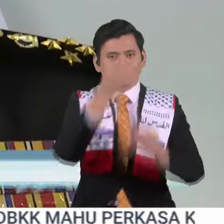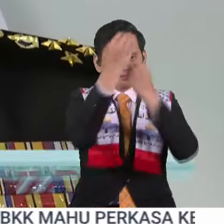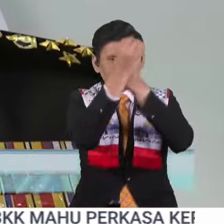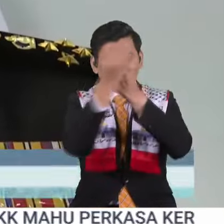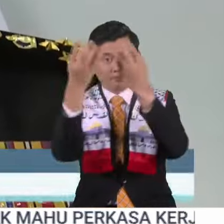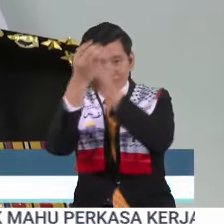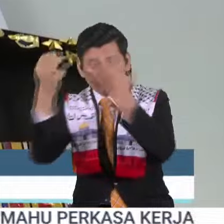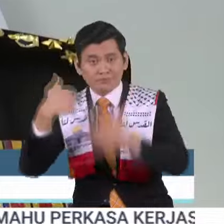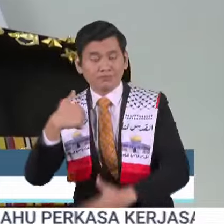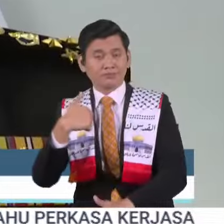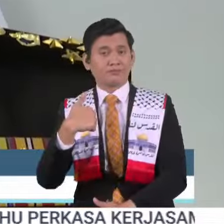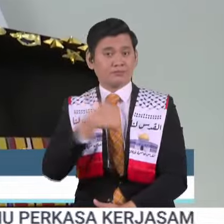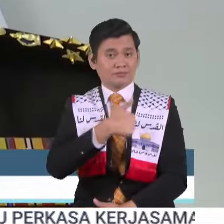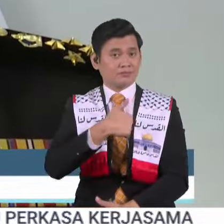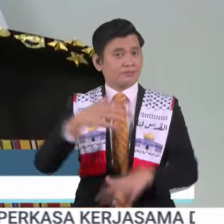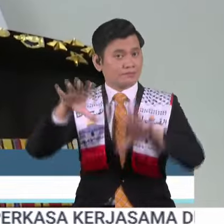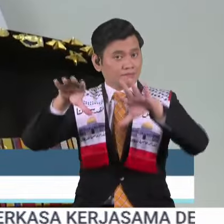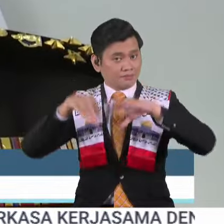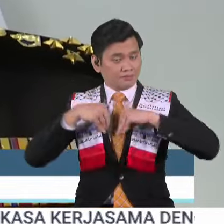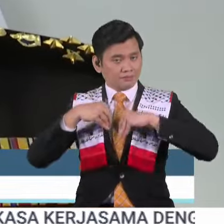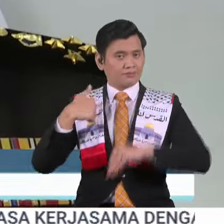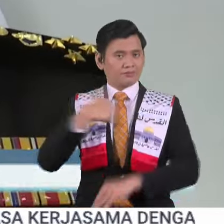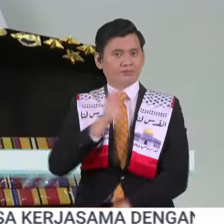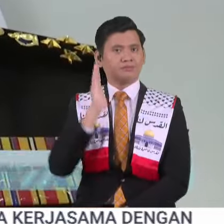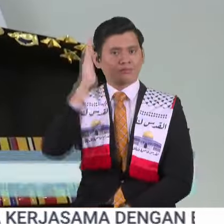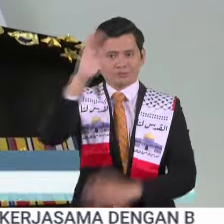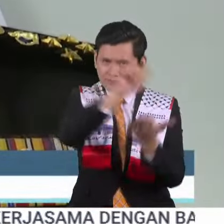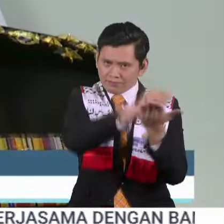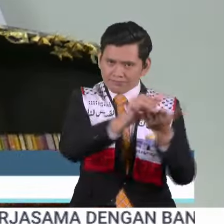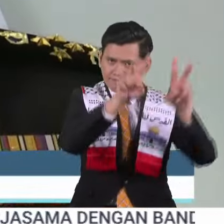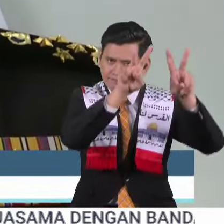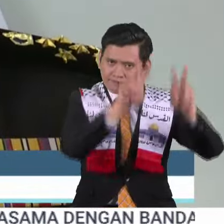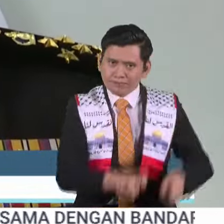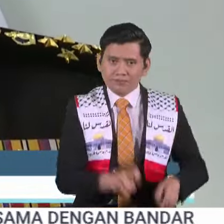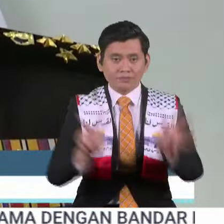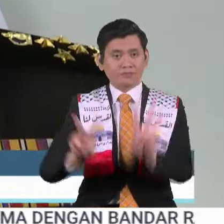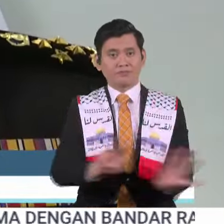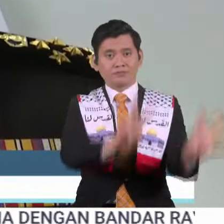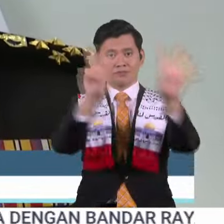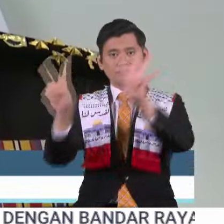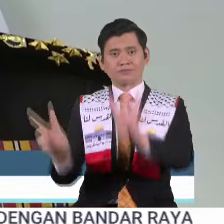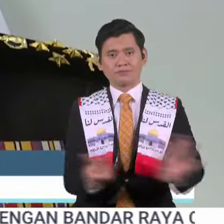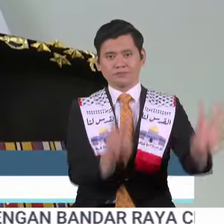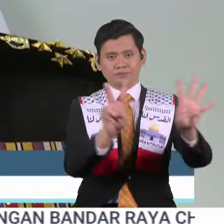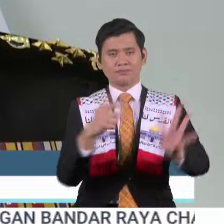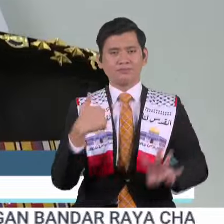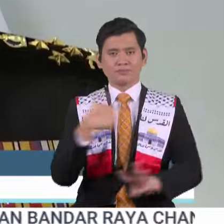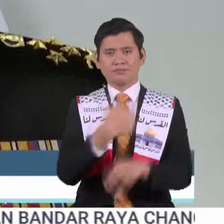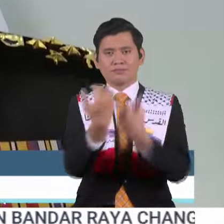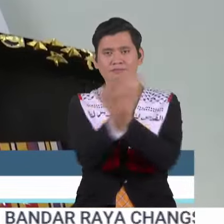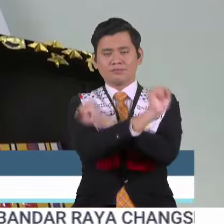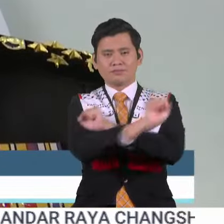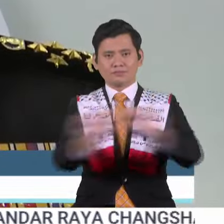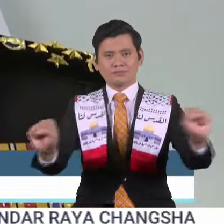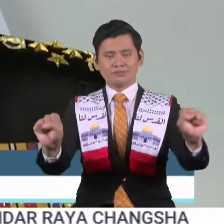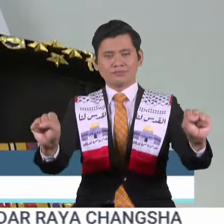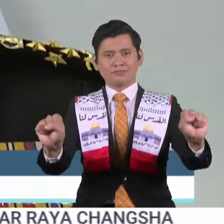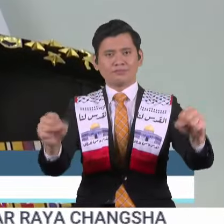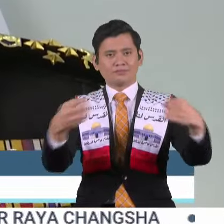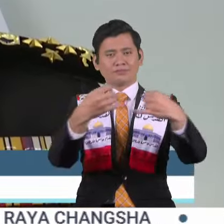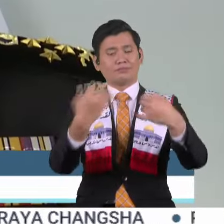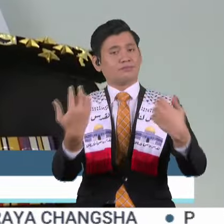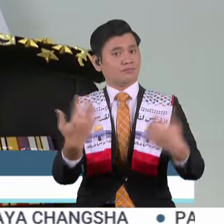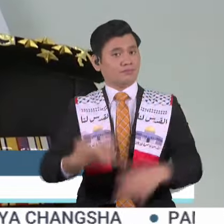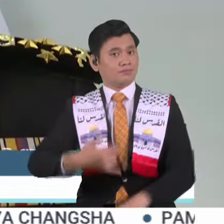Maklumat-maklumat yang kami terima, kami akan siasat dalam masa 24 jam. Kami telah menyediakan sebagai pendekatan yang kelima satu talian khas yang